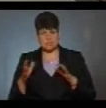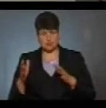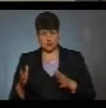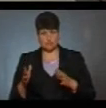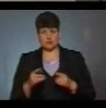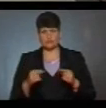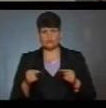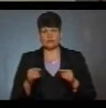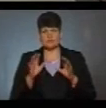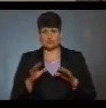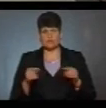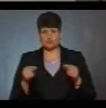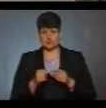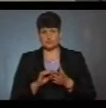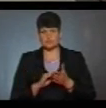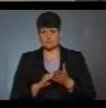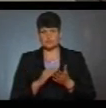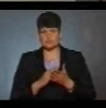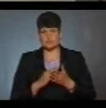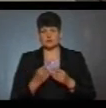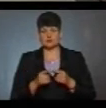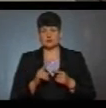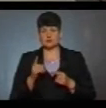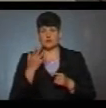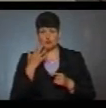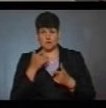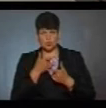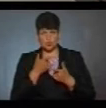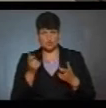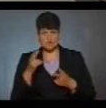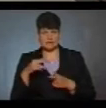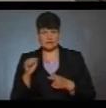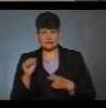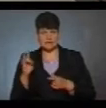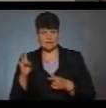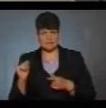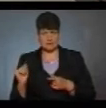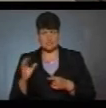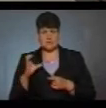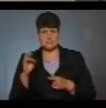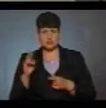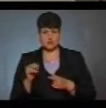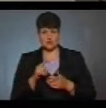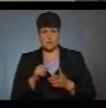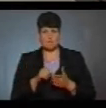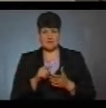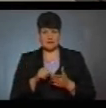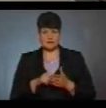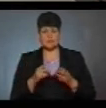відповідно, закон чітко регламентує, що дані, коли оголошуються дані соцопитувань, так, тобто